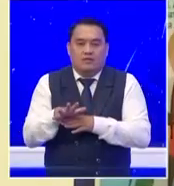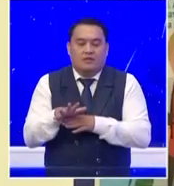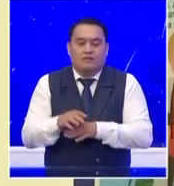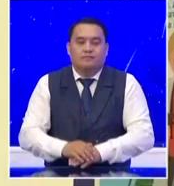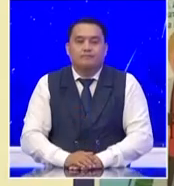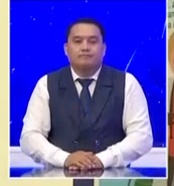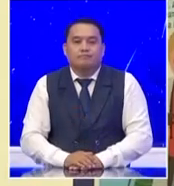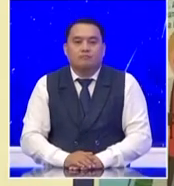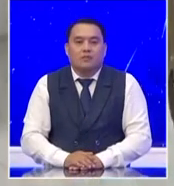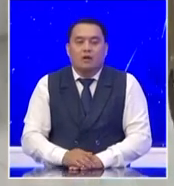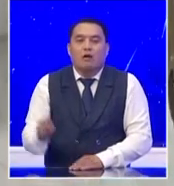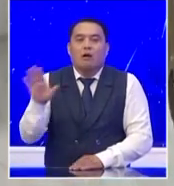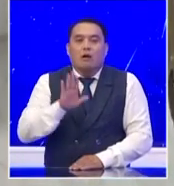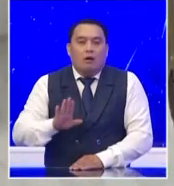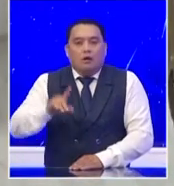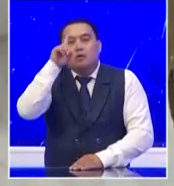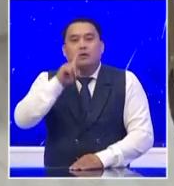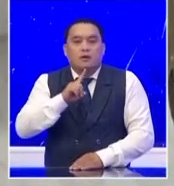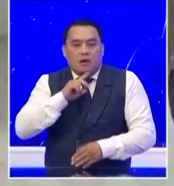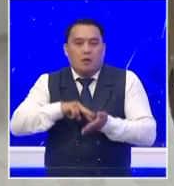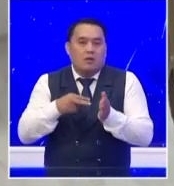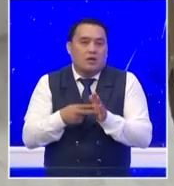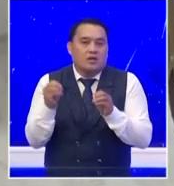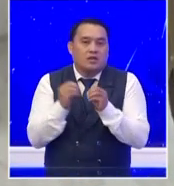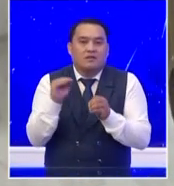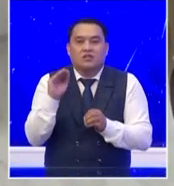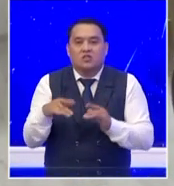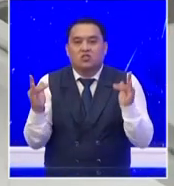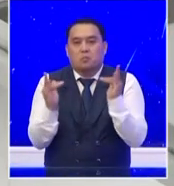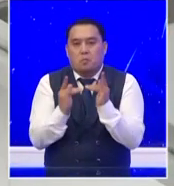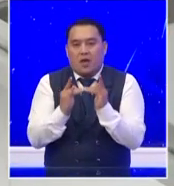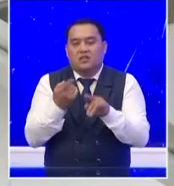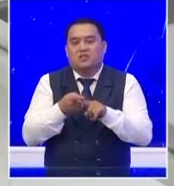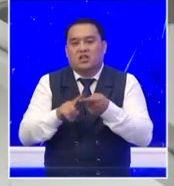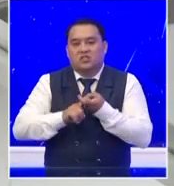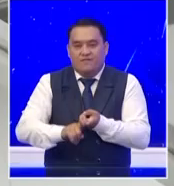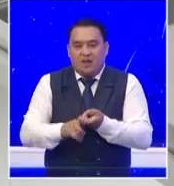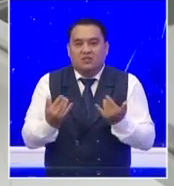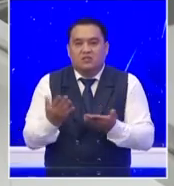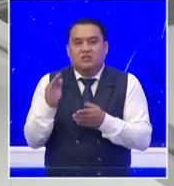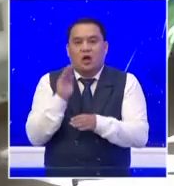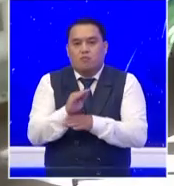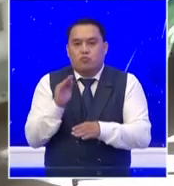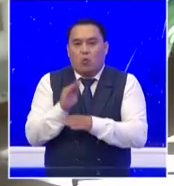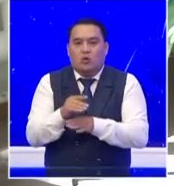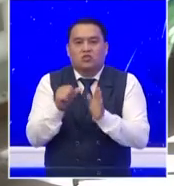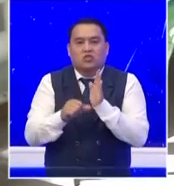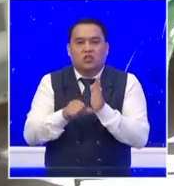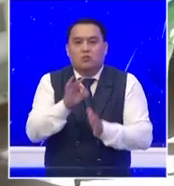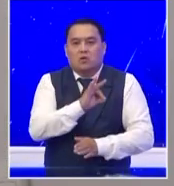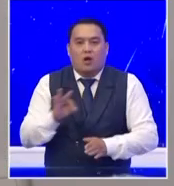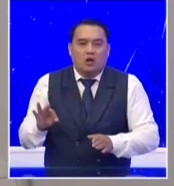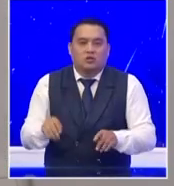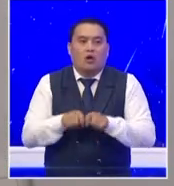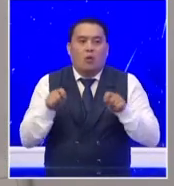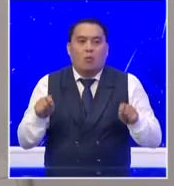COVID-19. До конца августа в стране дополнительно планируется создать 10 тысяч койко-мест в больницах. Это связано с тем, что сейчас их заполняемость составляет 60%.